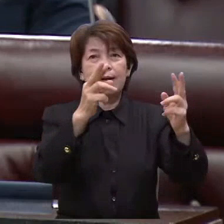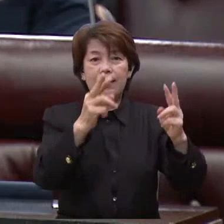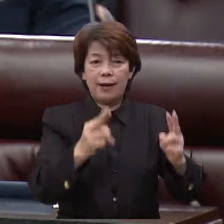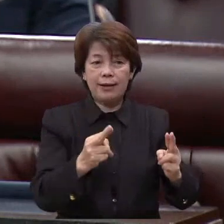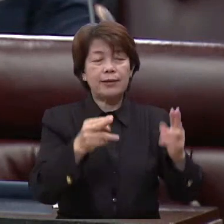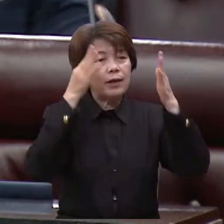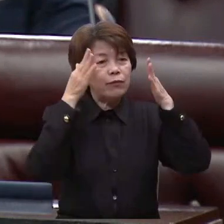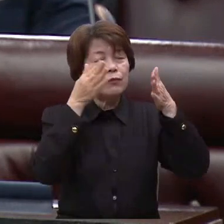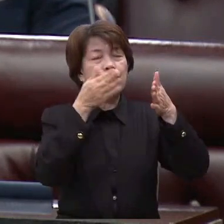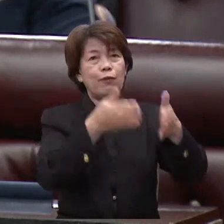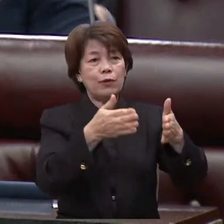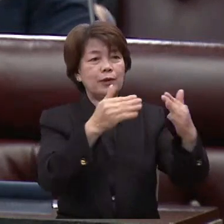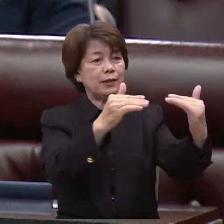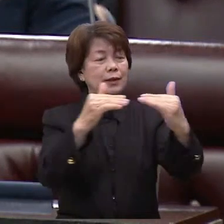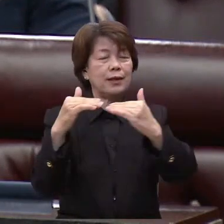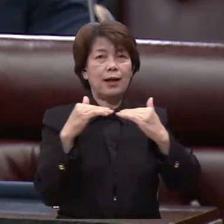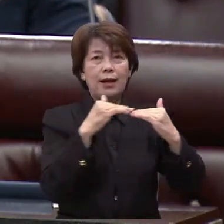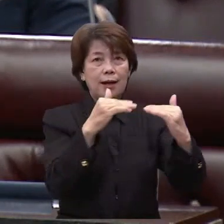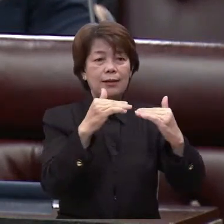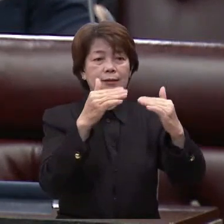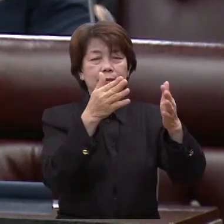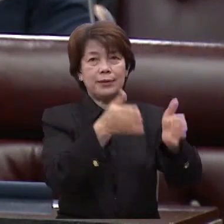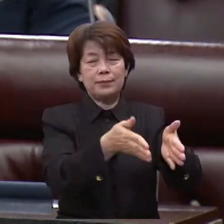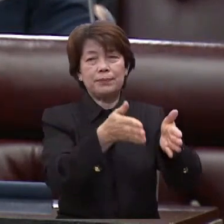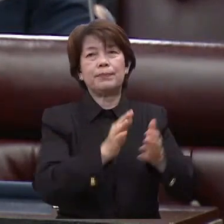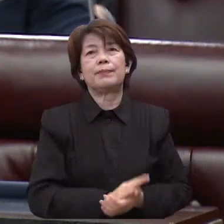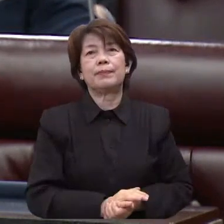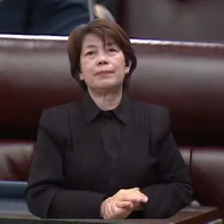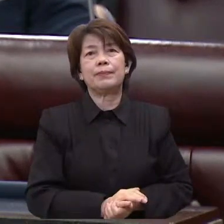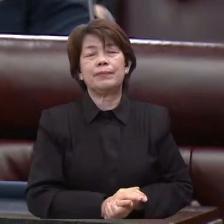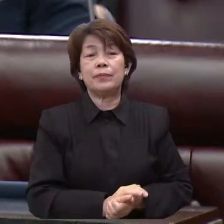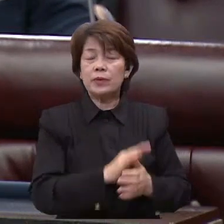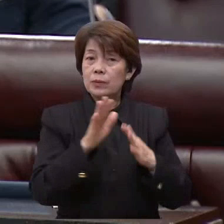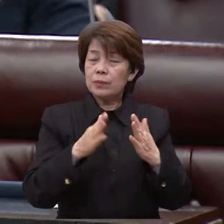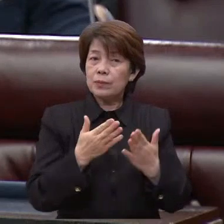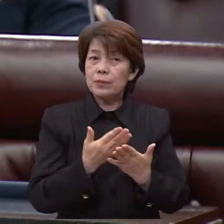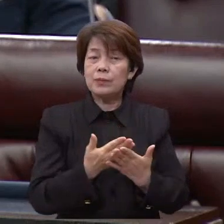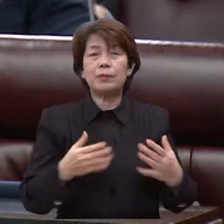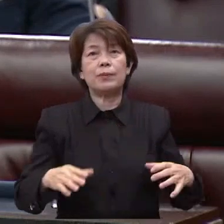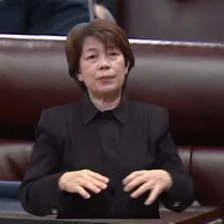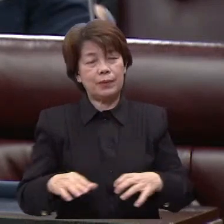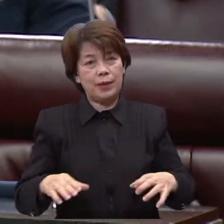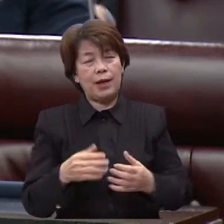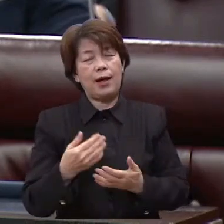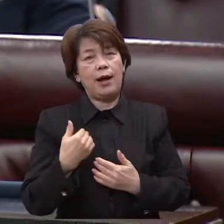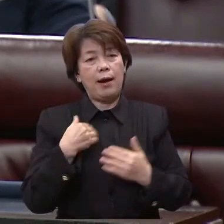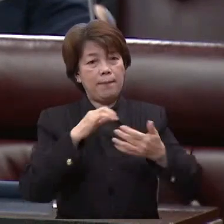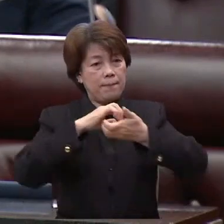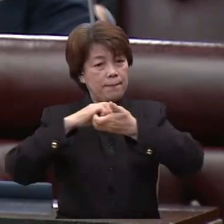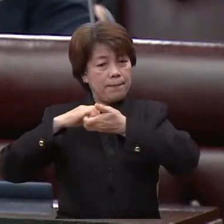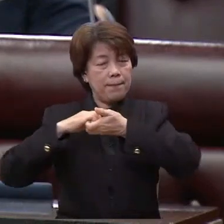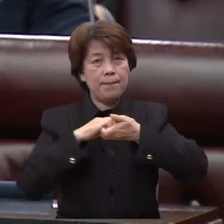fokes dan adil karena ini dapat dilakukan karena padu akan